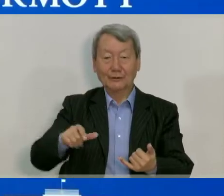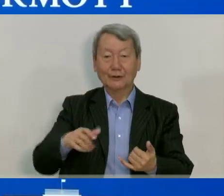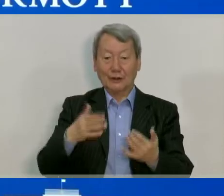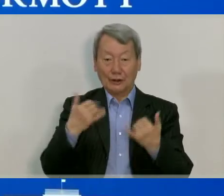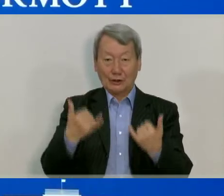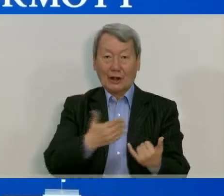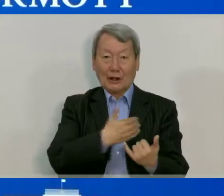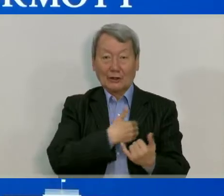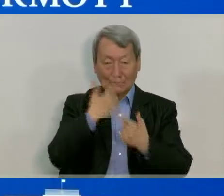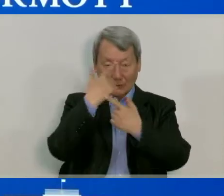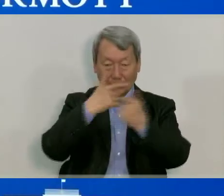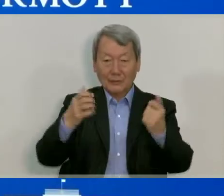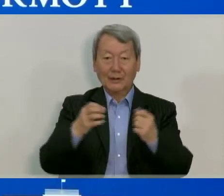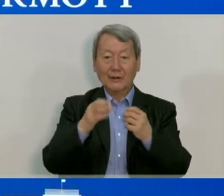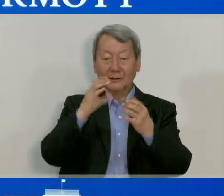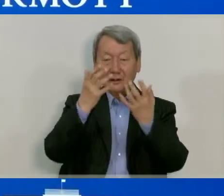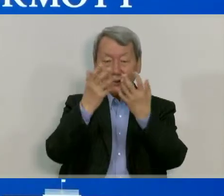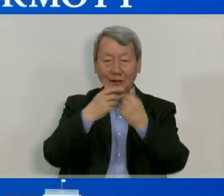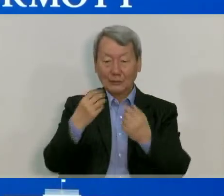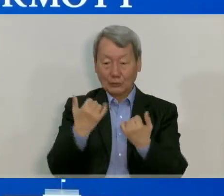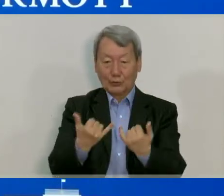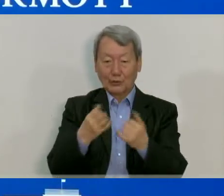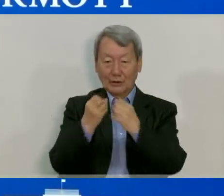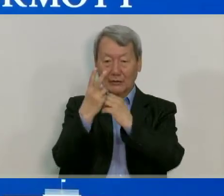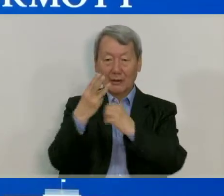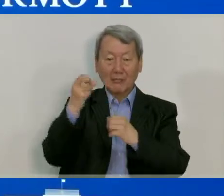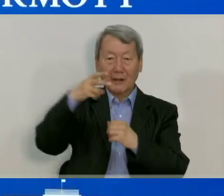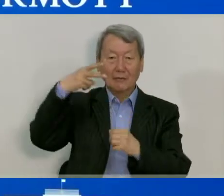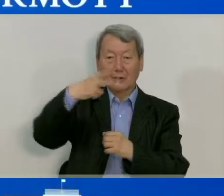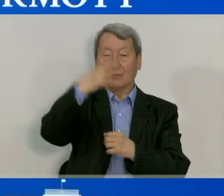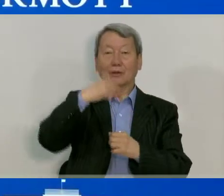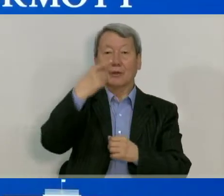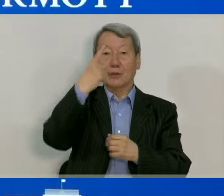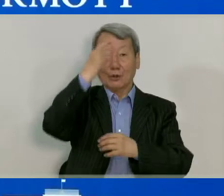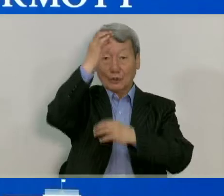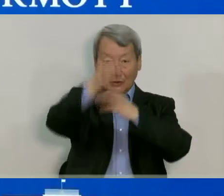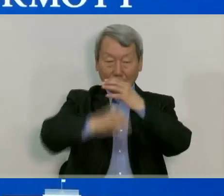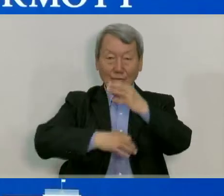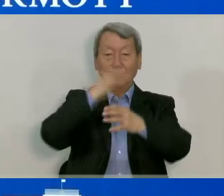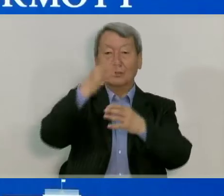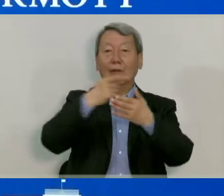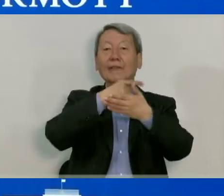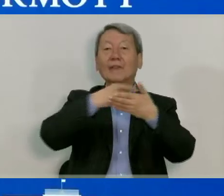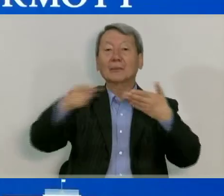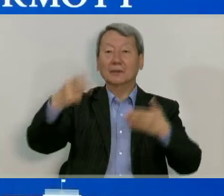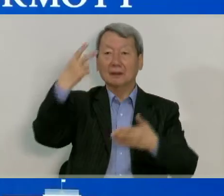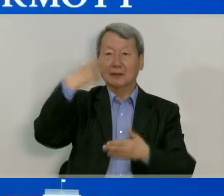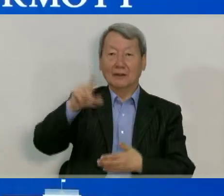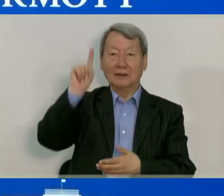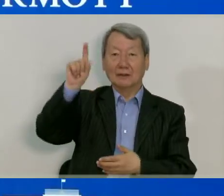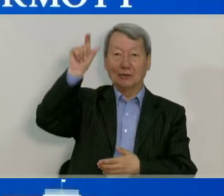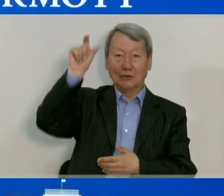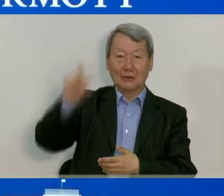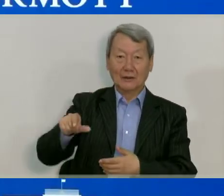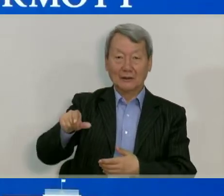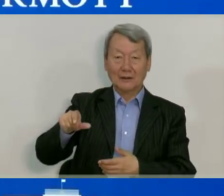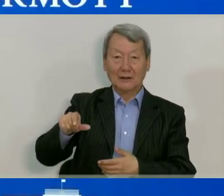статистическая информация на 12 мая 2020 года. За сутки выписан 21